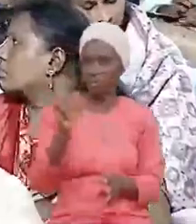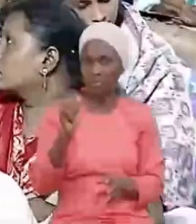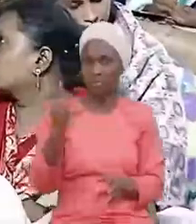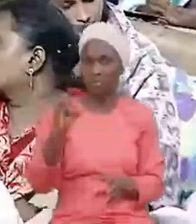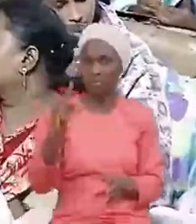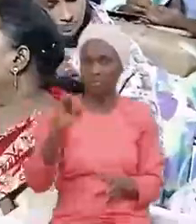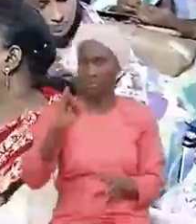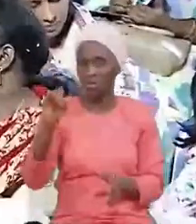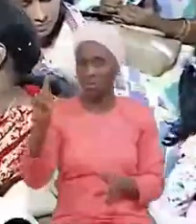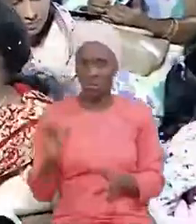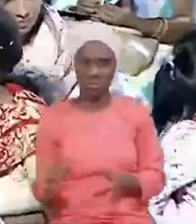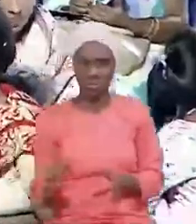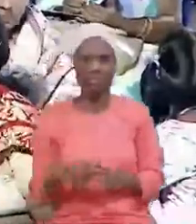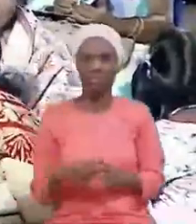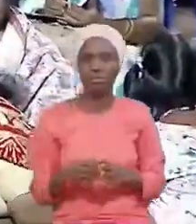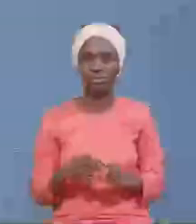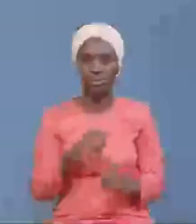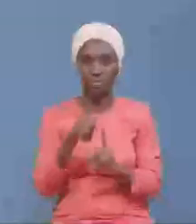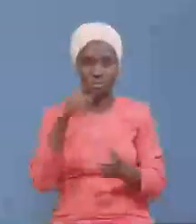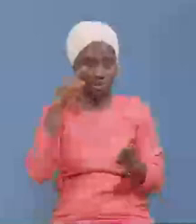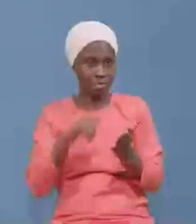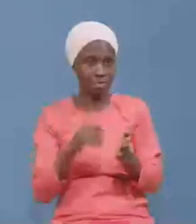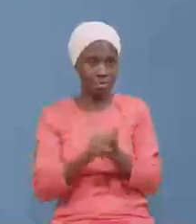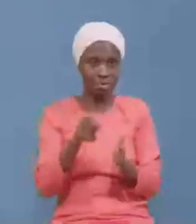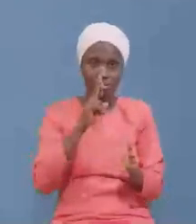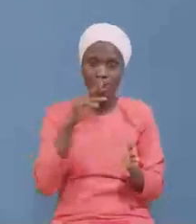La réalité est que tu es pécheur.